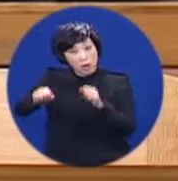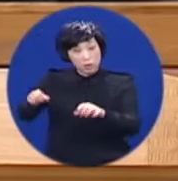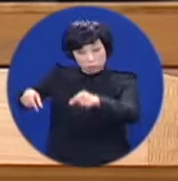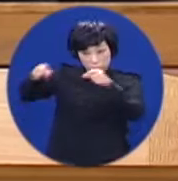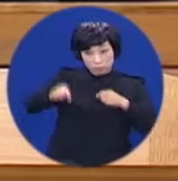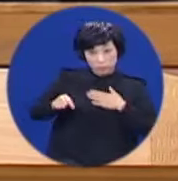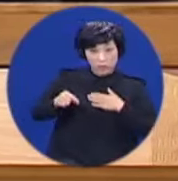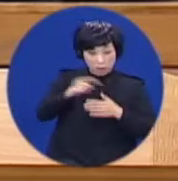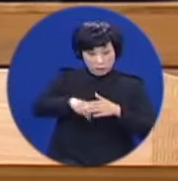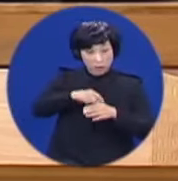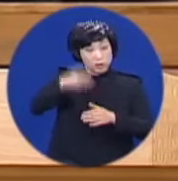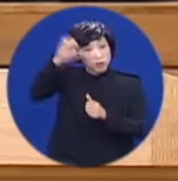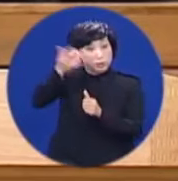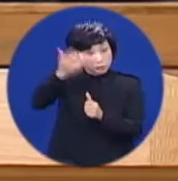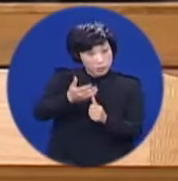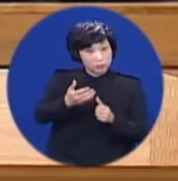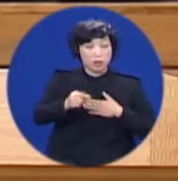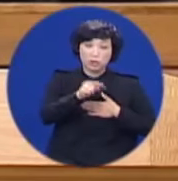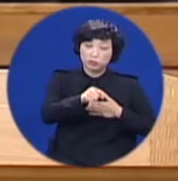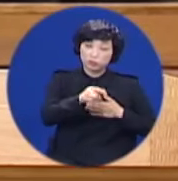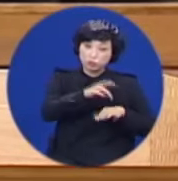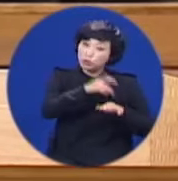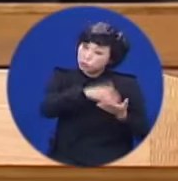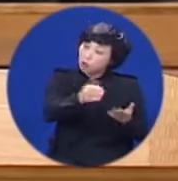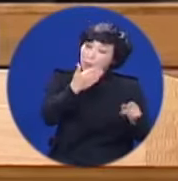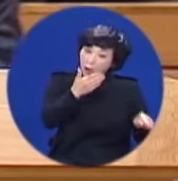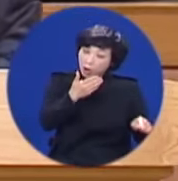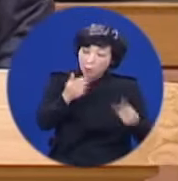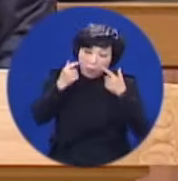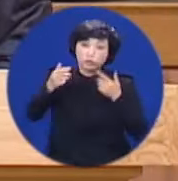임하면 한다는 것이 분명히 믿어진다 이 말입니다.